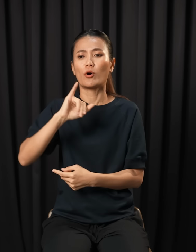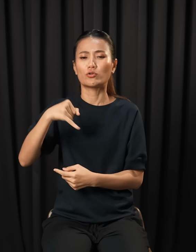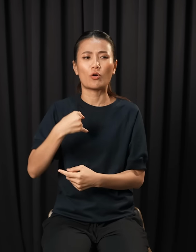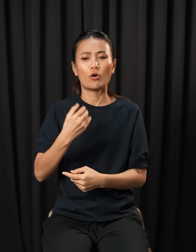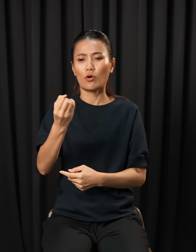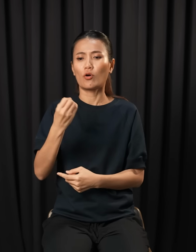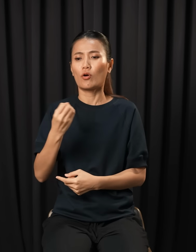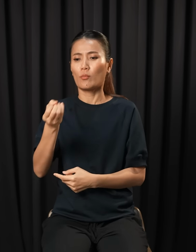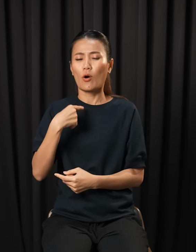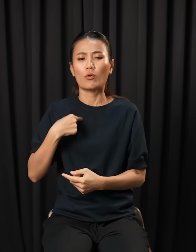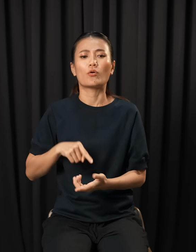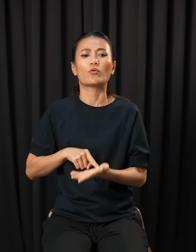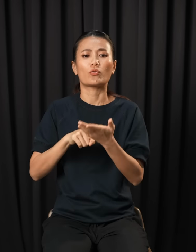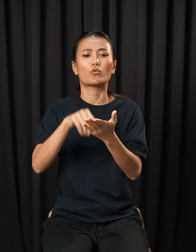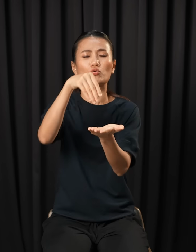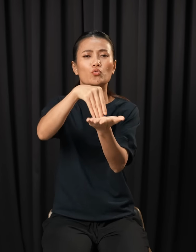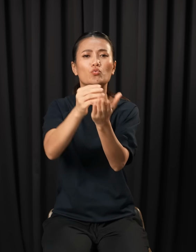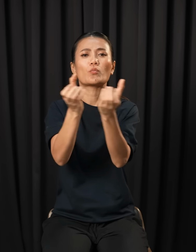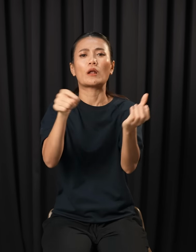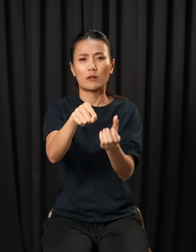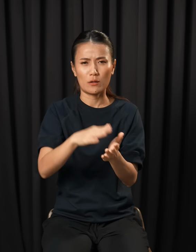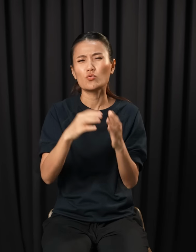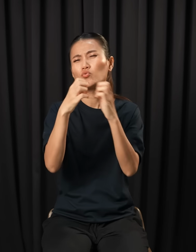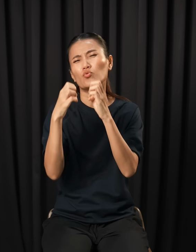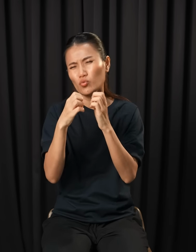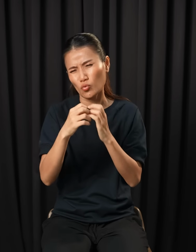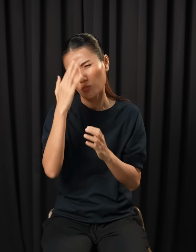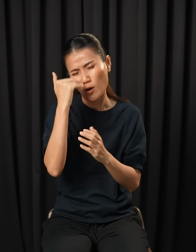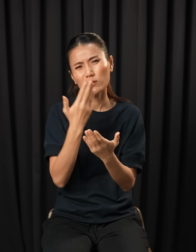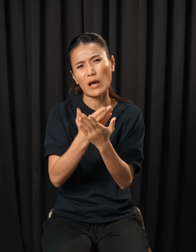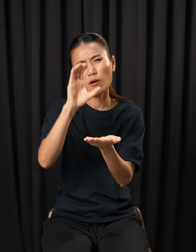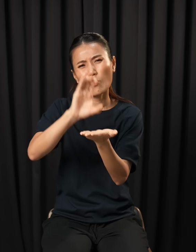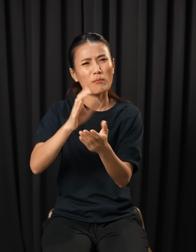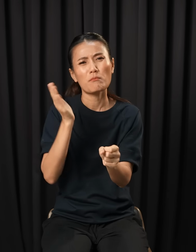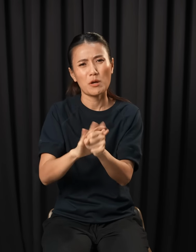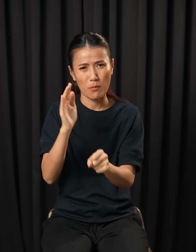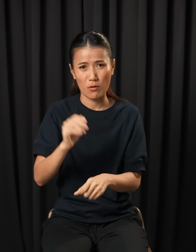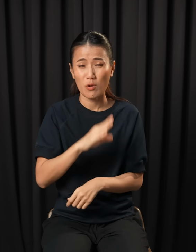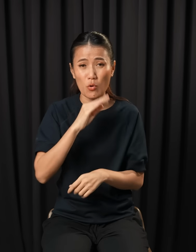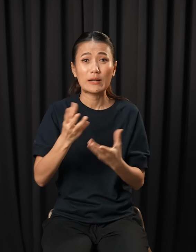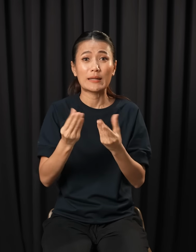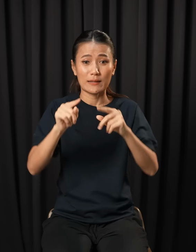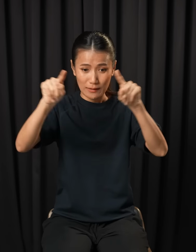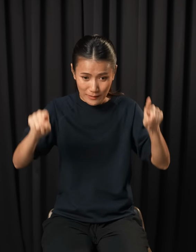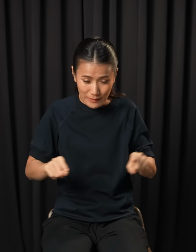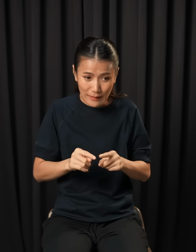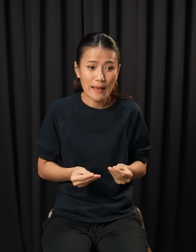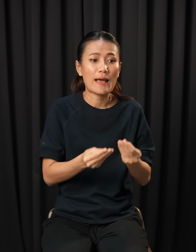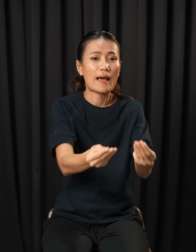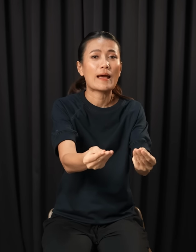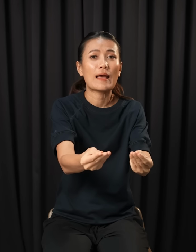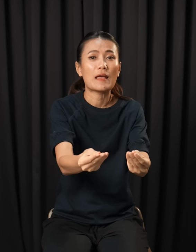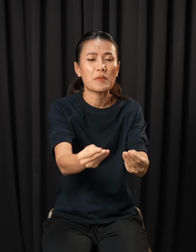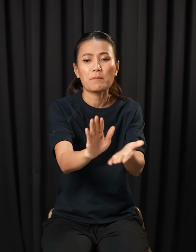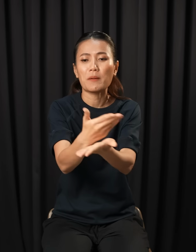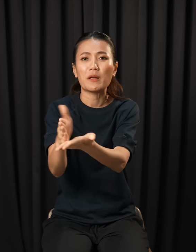ผู้ว่าก็บอกให้ไปกระทรวงทรัพย์กระทรวงทรัพย์ก็บอกให้กลับมาเป็นที่ท้องถิ่นก็กลับมาให้ที่ศูนย์ดำรงธรรมอีกทีนึงมันยุ่งกันเนี่ยเพราะว่าอะไรอันที่หนึ่งก็คือเรื่องงบประ